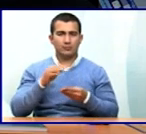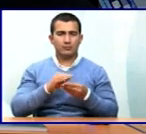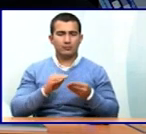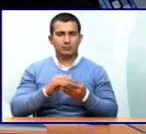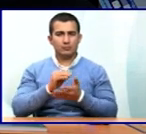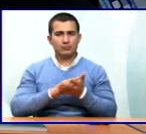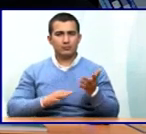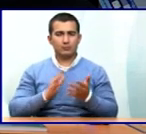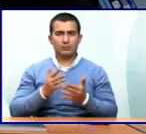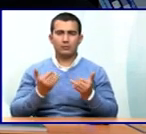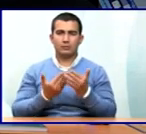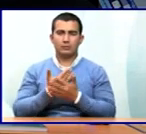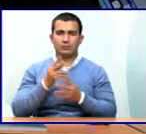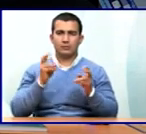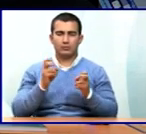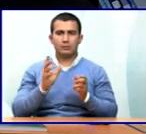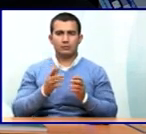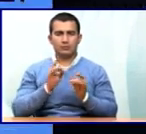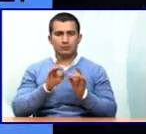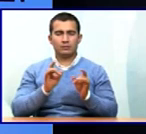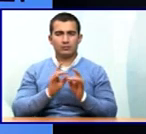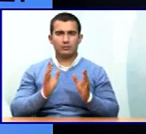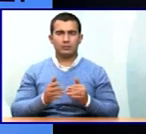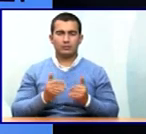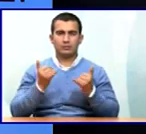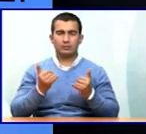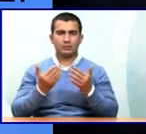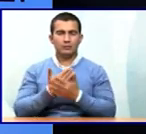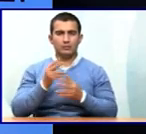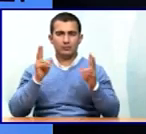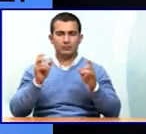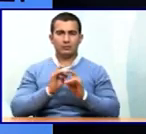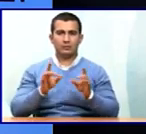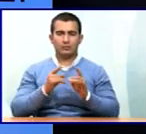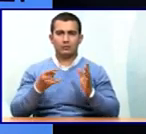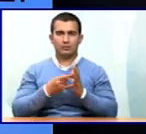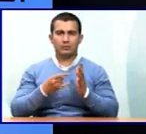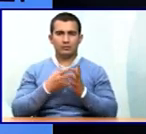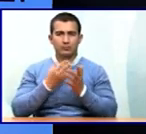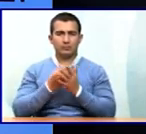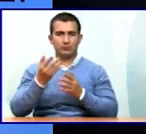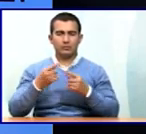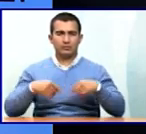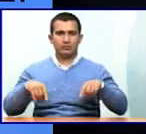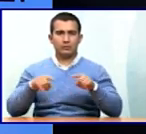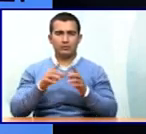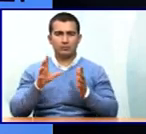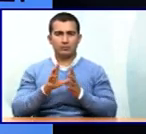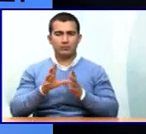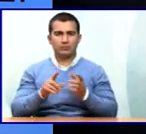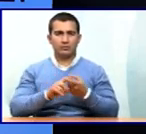holatda yangi mavzuni boshlaymiz. Yangi mavzuyimizning nomi magnit maydonning to'kli